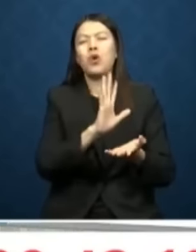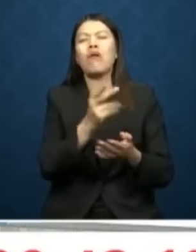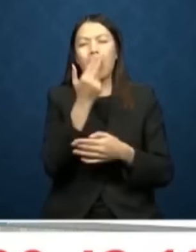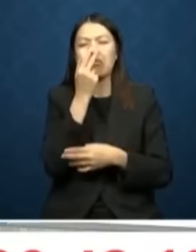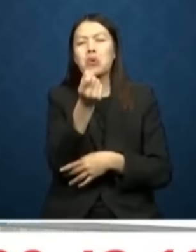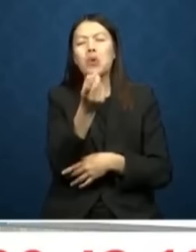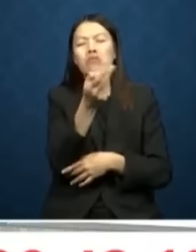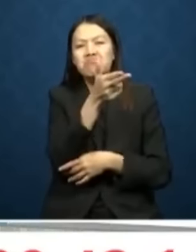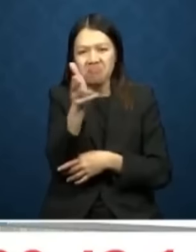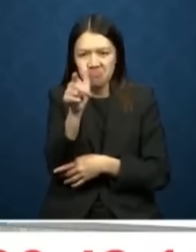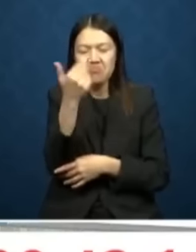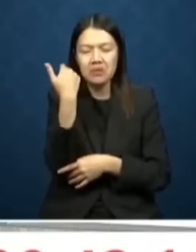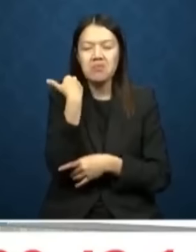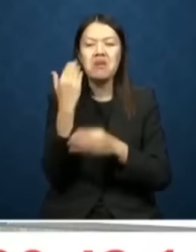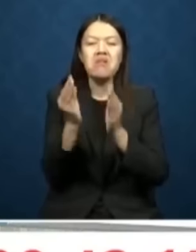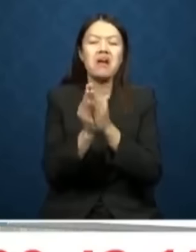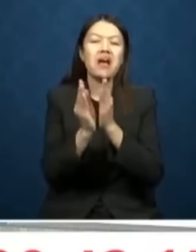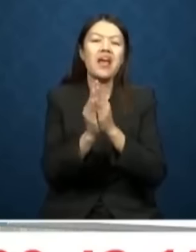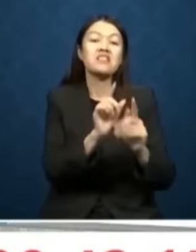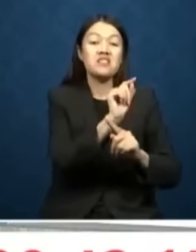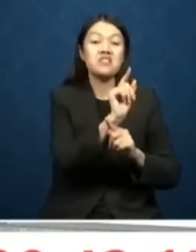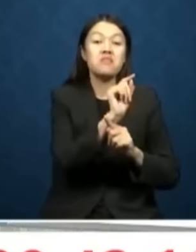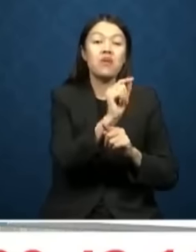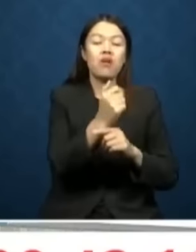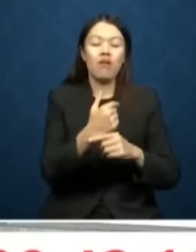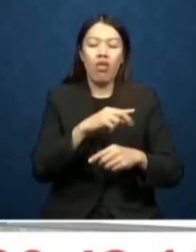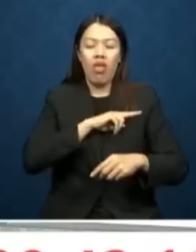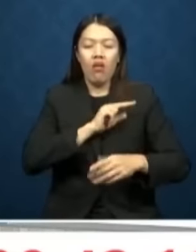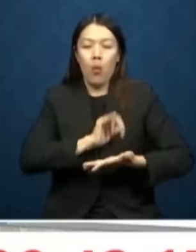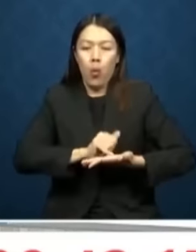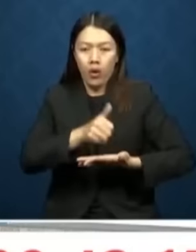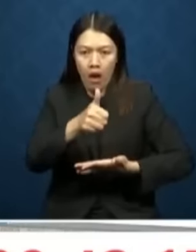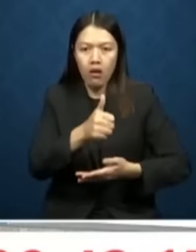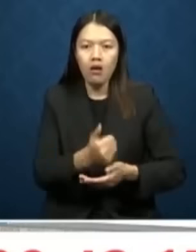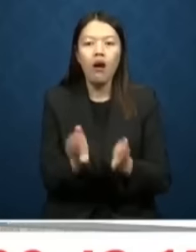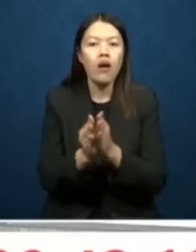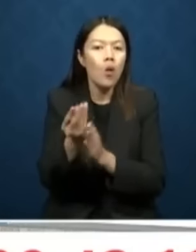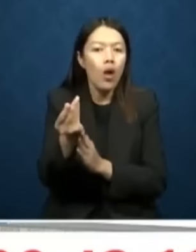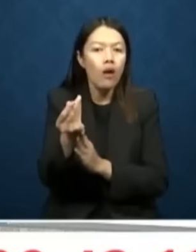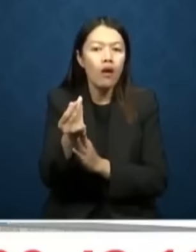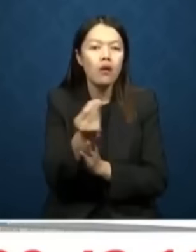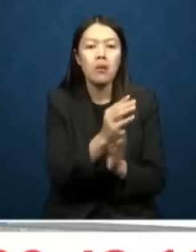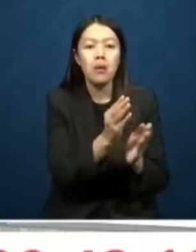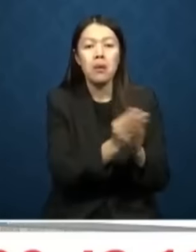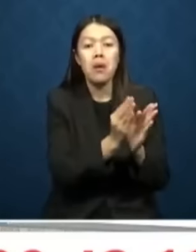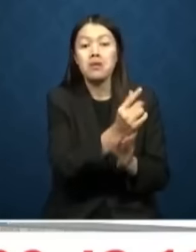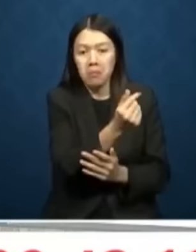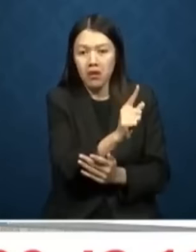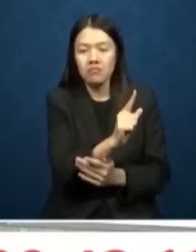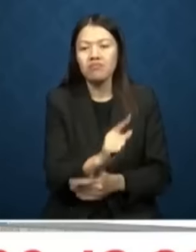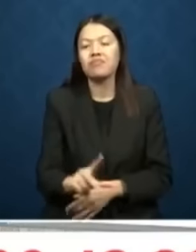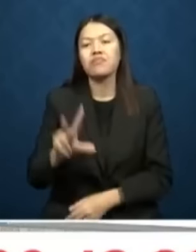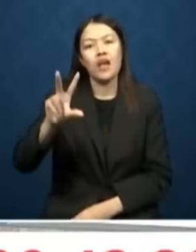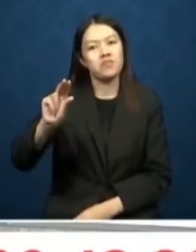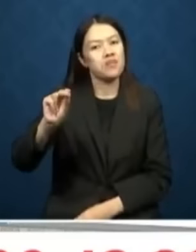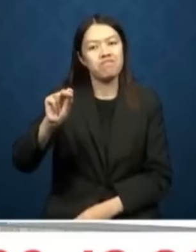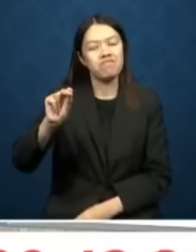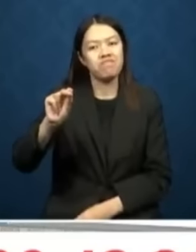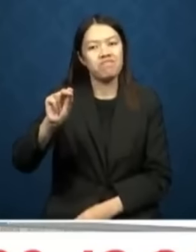แล้วท่านให้คะแนนหน่อยที่คะแนนเต็ม20ในการช่วยเหลือตัวเองท่านให้กี่คะแนนเพราะท่านรัฐมนตรีให้คะแนน11คะแนนท่านบอกให้30ครับ